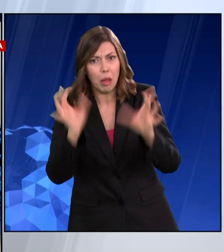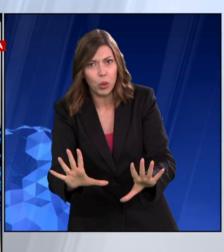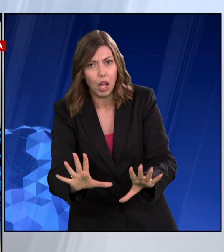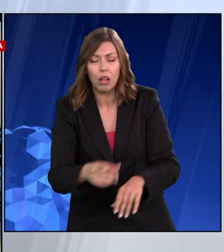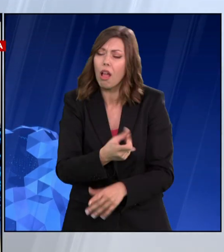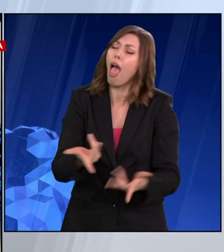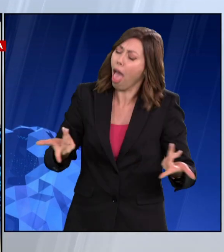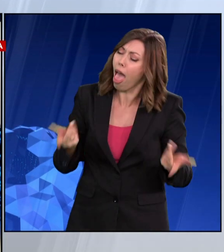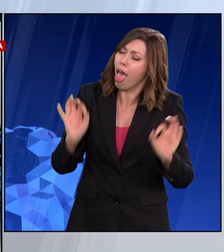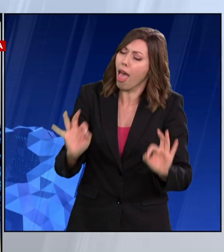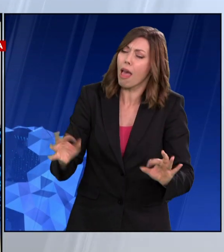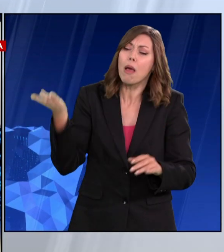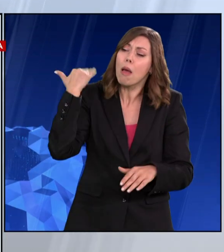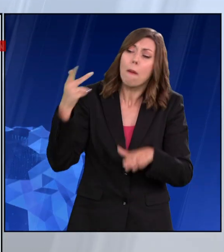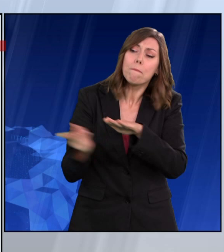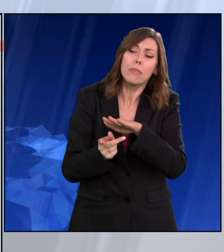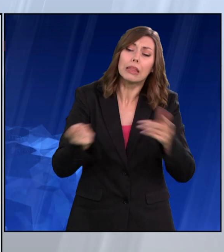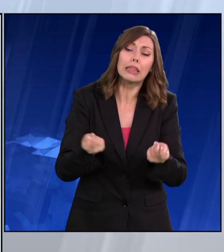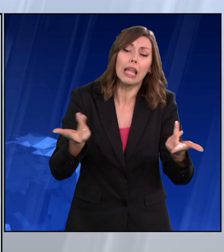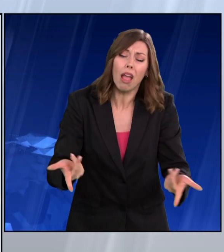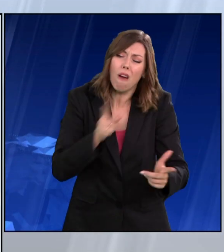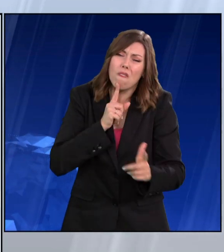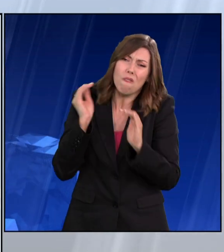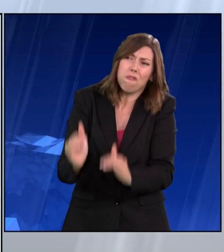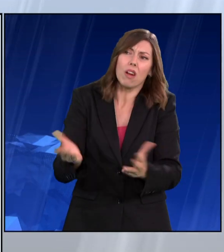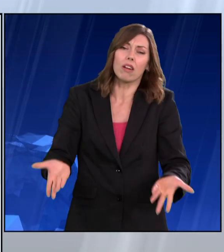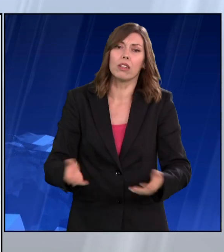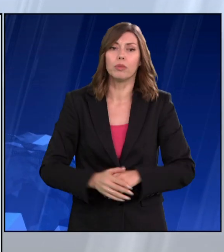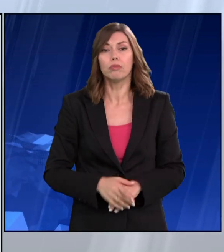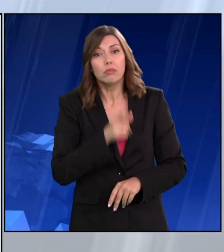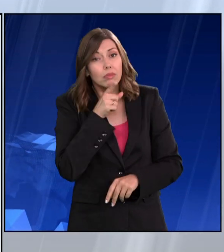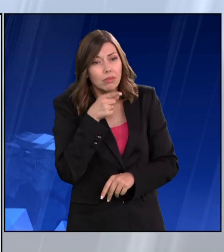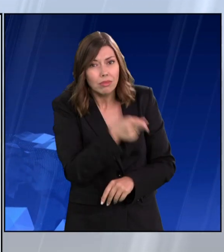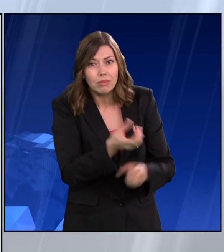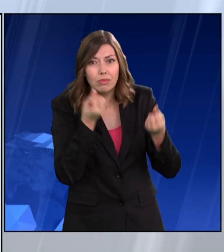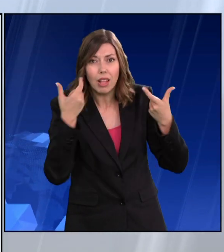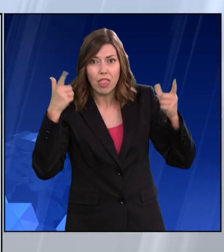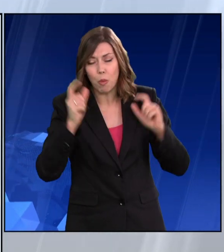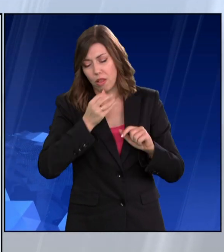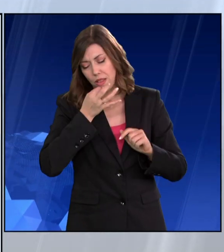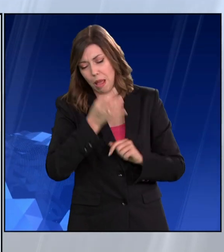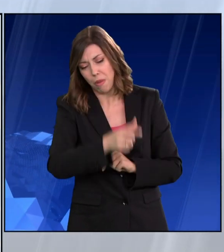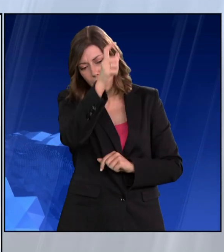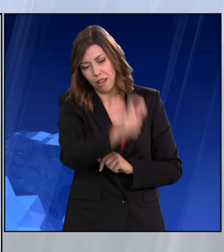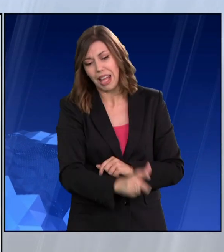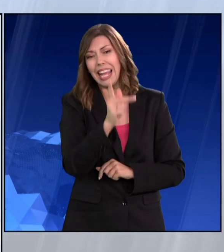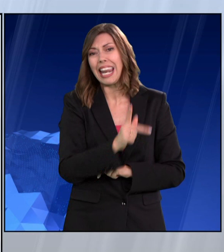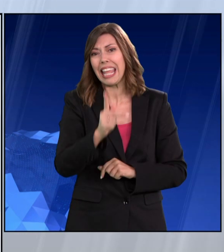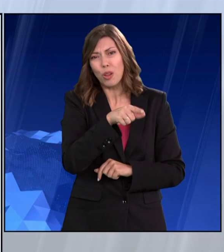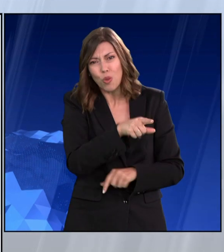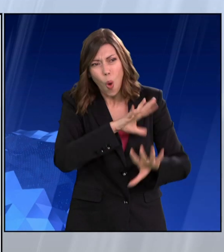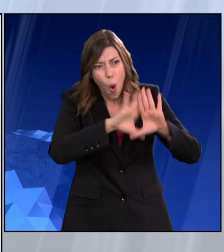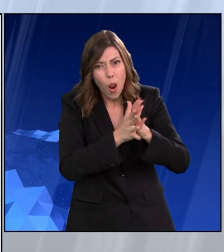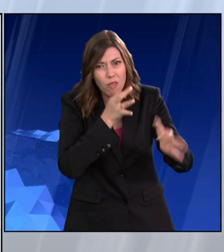προηγούμενοι που είχαν έρθει που δεν πνίγηκαν, τι κάνουν? Απόψεις όπως αυτές που εξέφρασε ο Σπύλιος Κρικέτος δεν έχουν καμία θέση στο κόμμα μας.